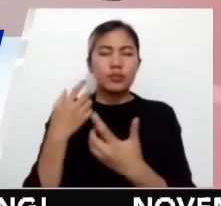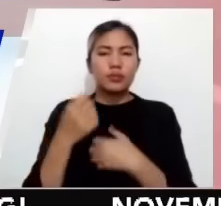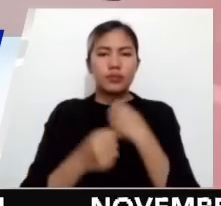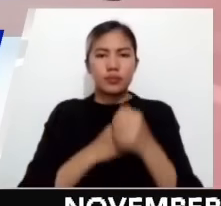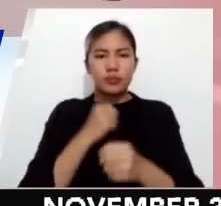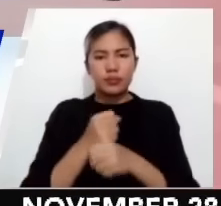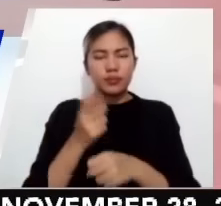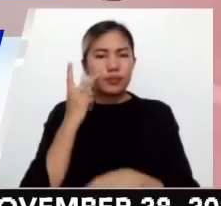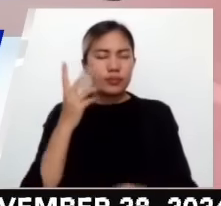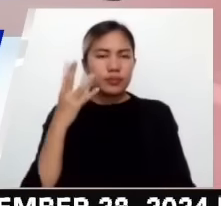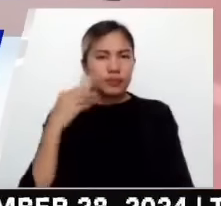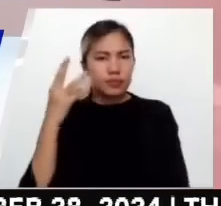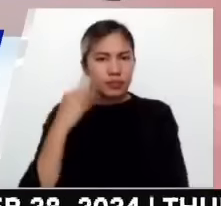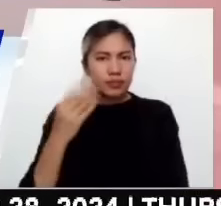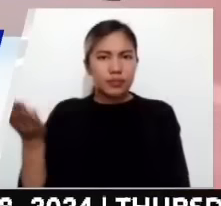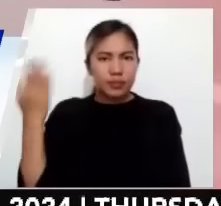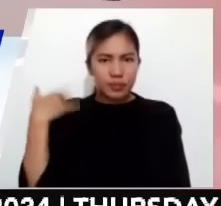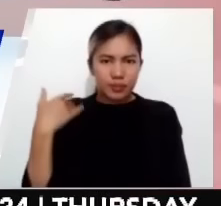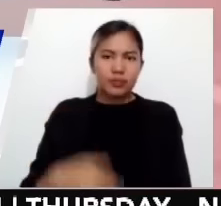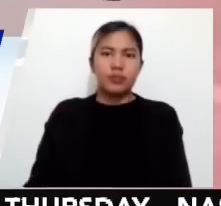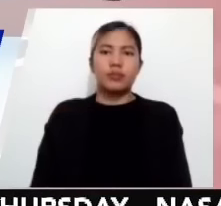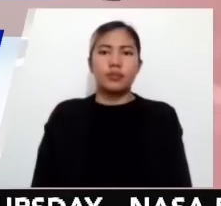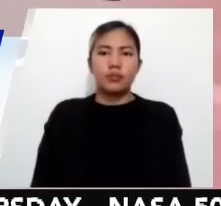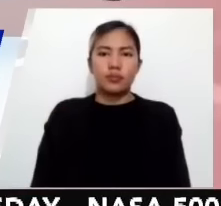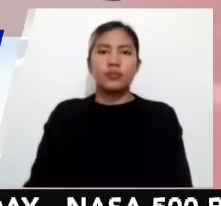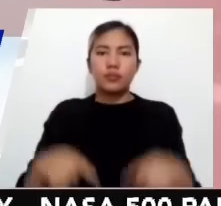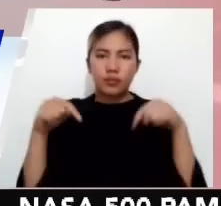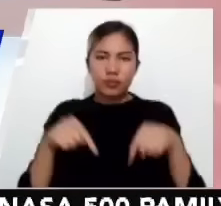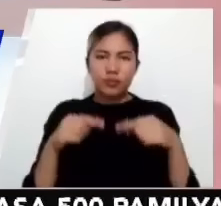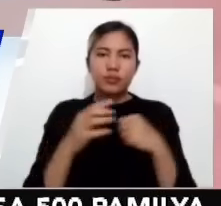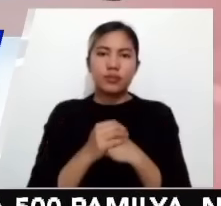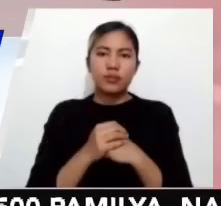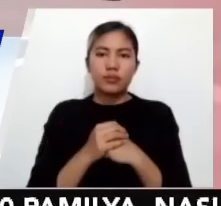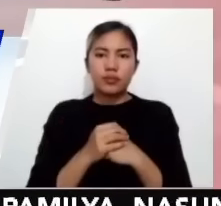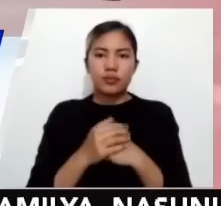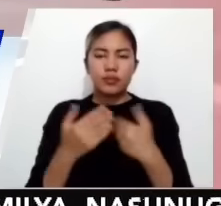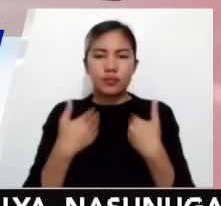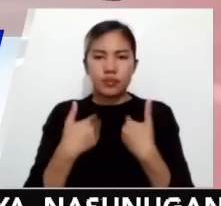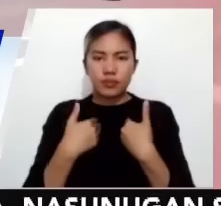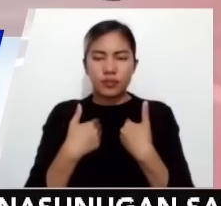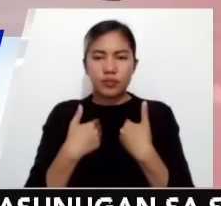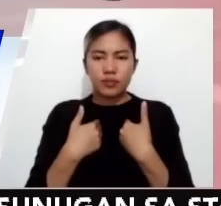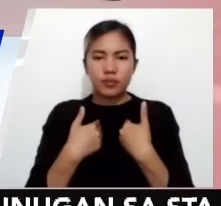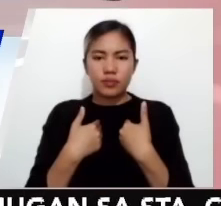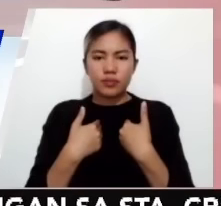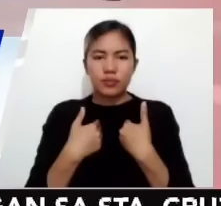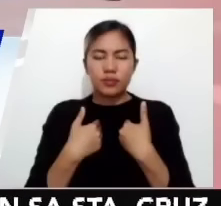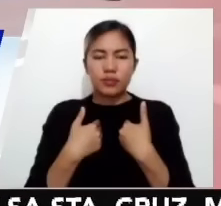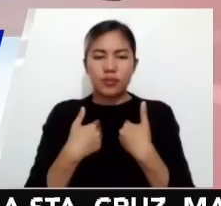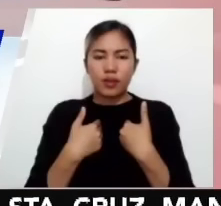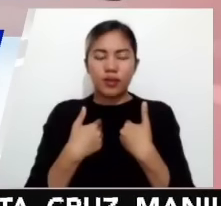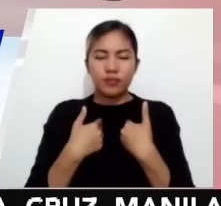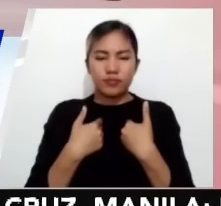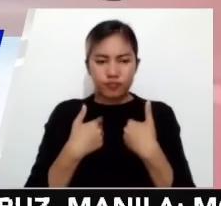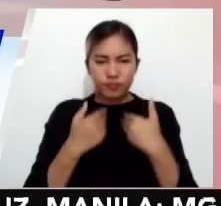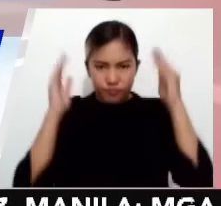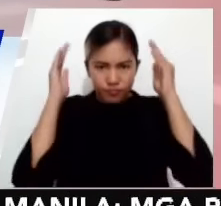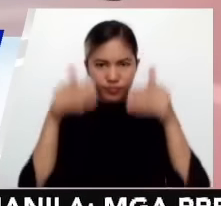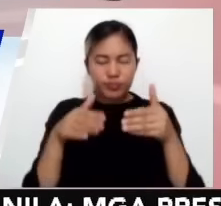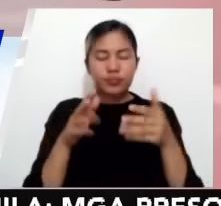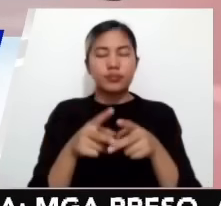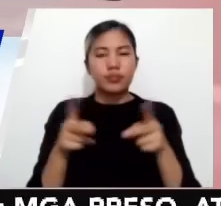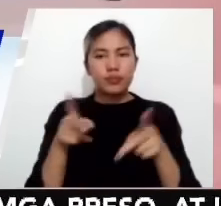past. And with this, our soldiers have already evolved to be very professional po. And united po ang